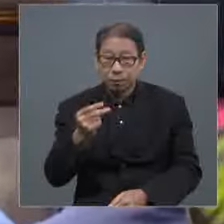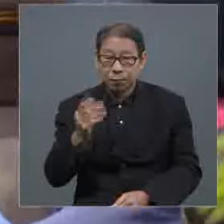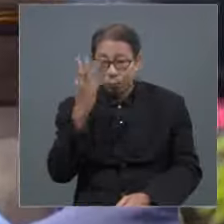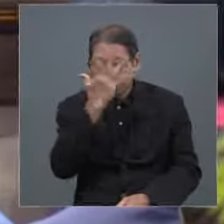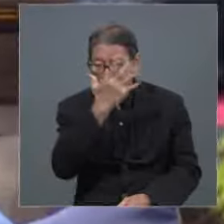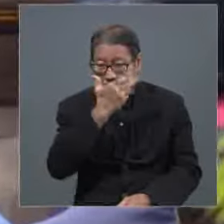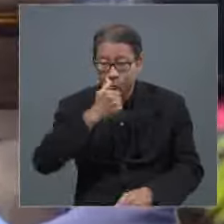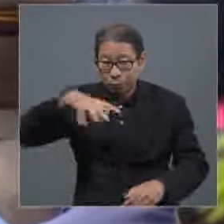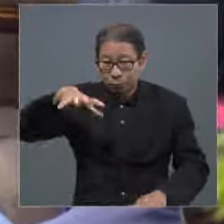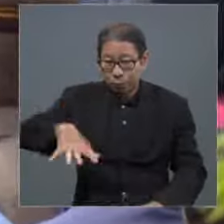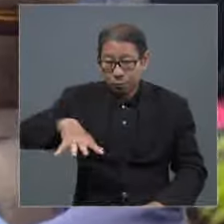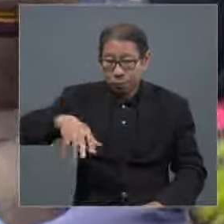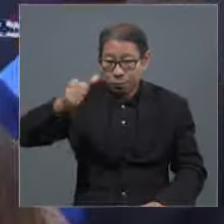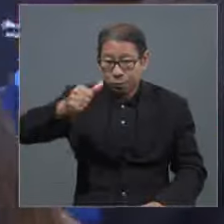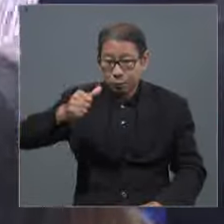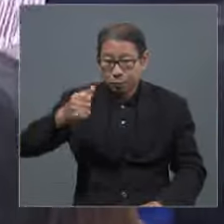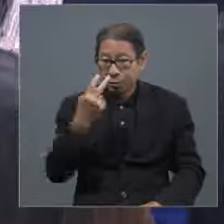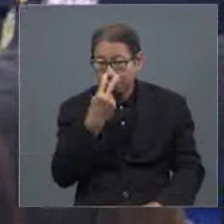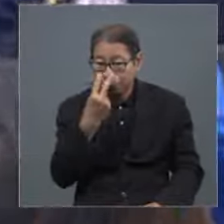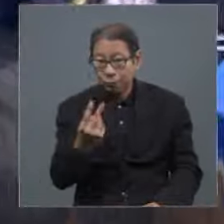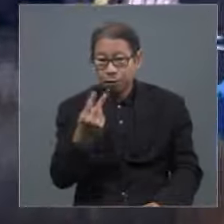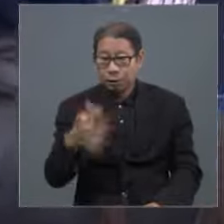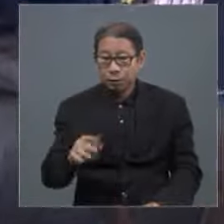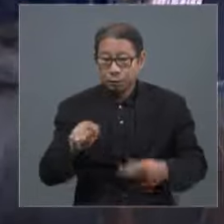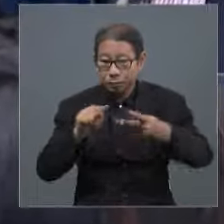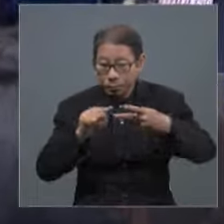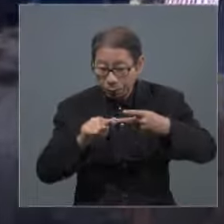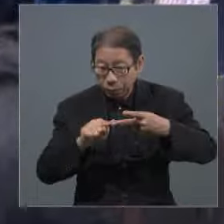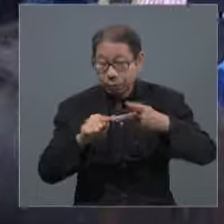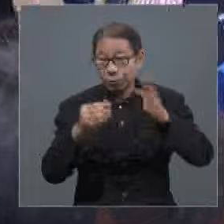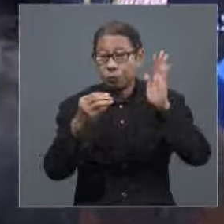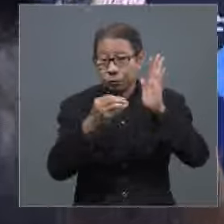ามของเมืองถ้าแบบนี้เนี่ยเป็นไปได้ทั้งที่กรุงเทพแล้วก็เ